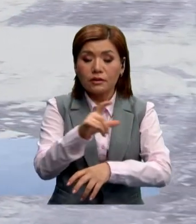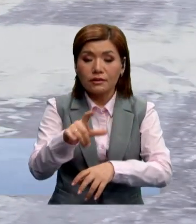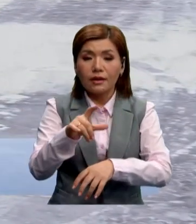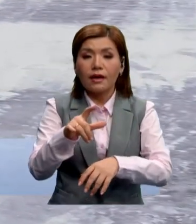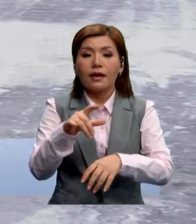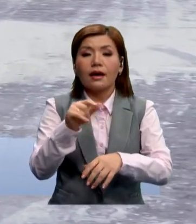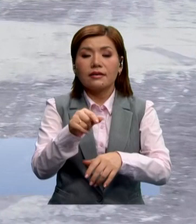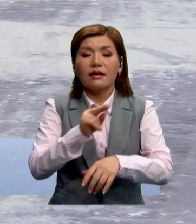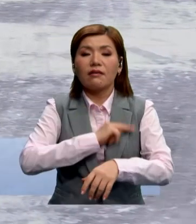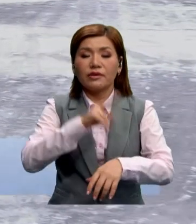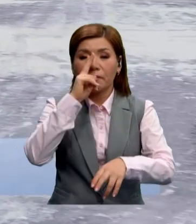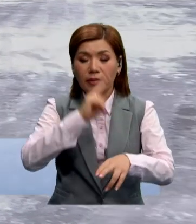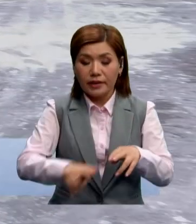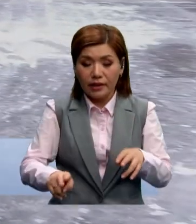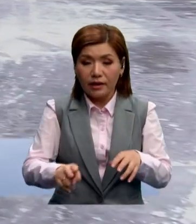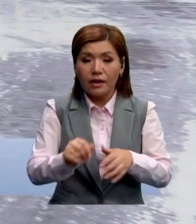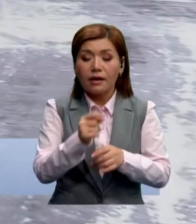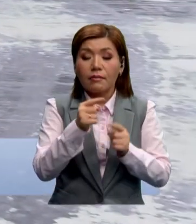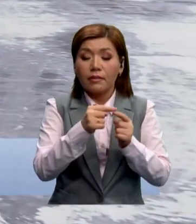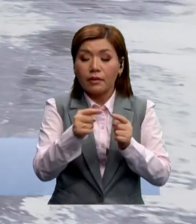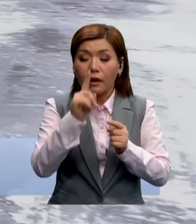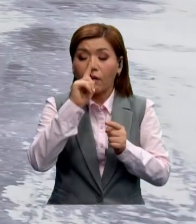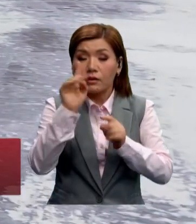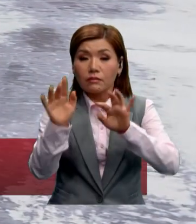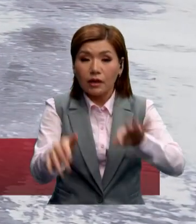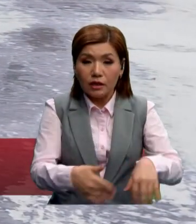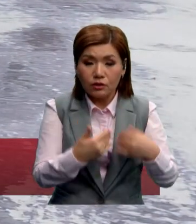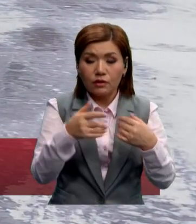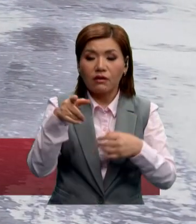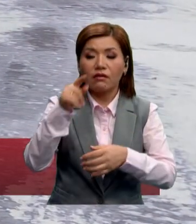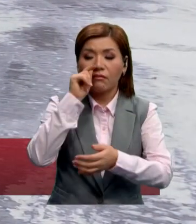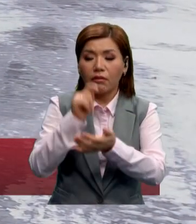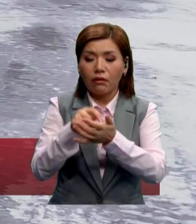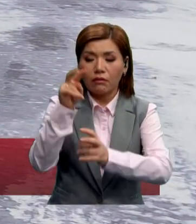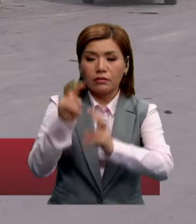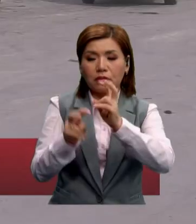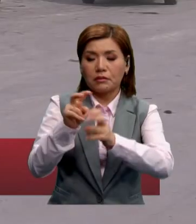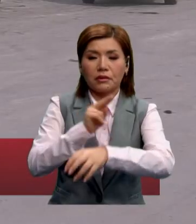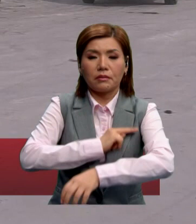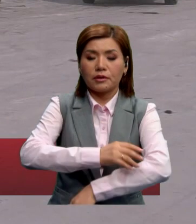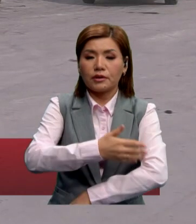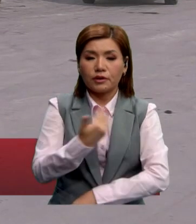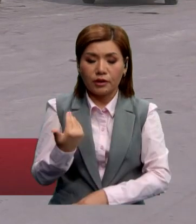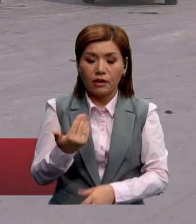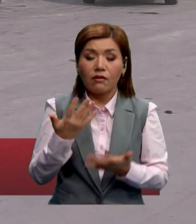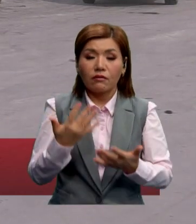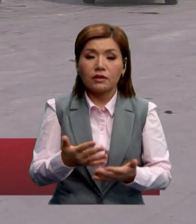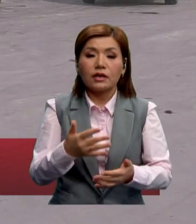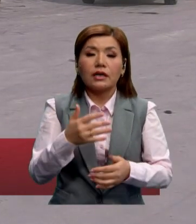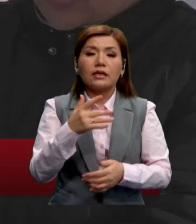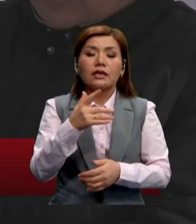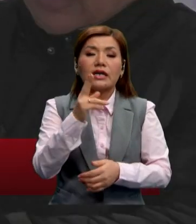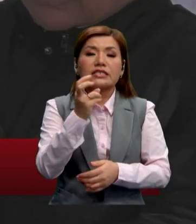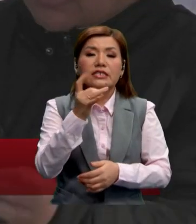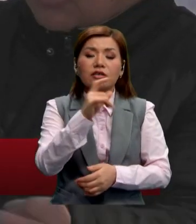далада тентіреп қалды. Алайда арада бір жыл өтсе де жұмыс істеп тұрған өндіріс жоқ. Былтыр еріксіз жұмыссыз қалған